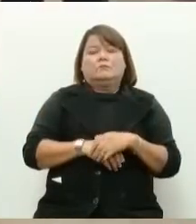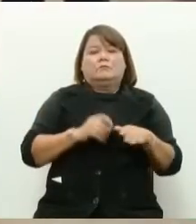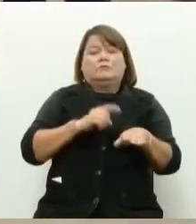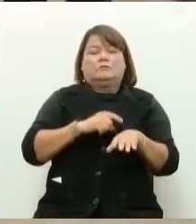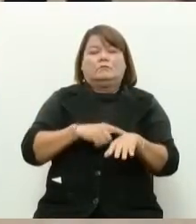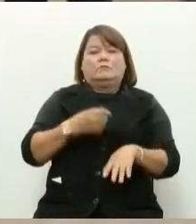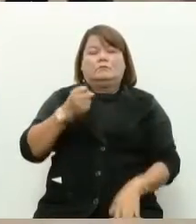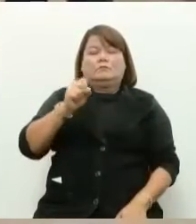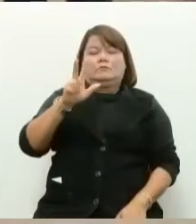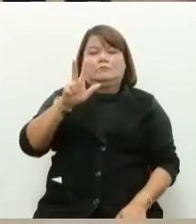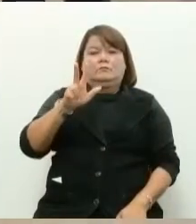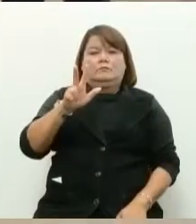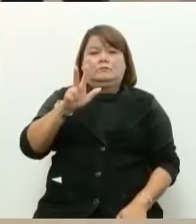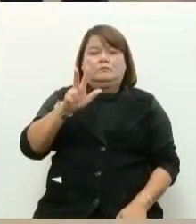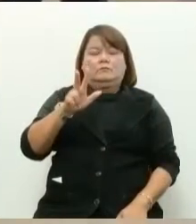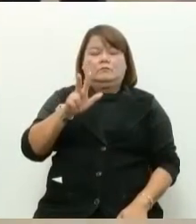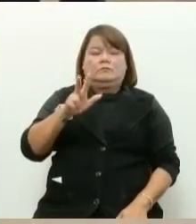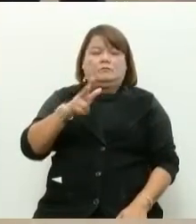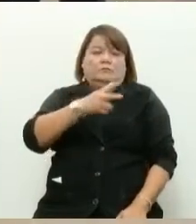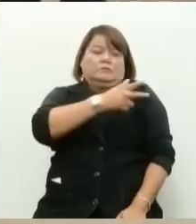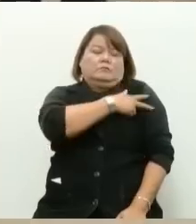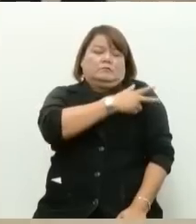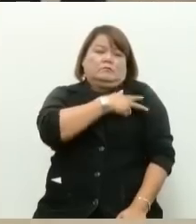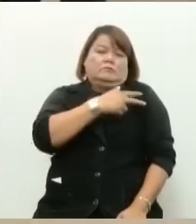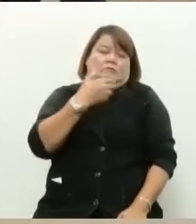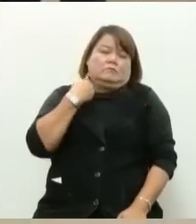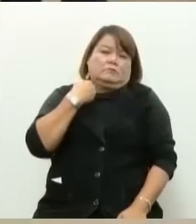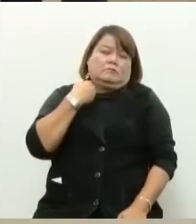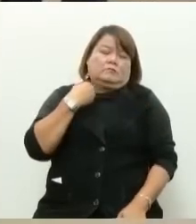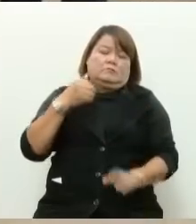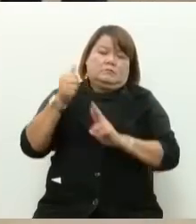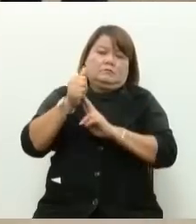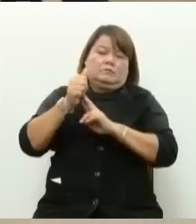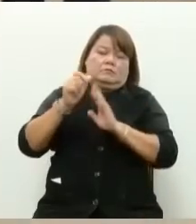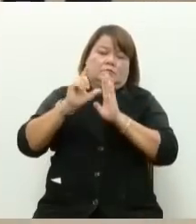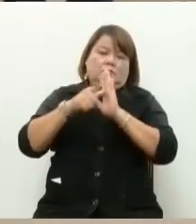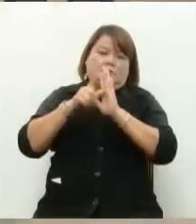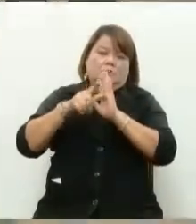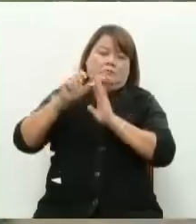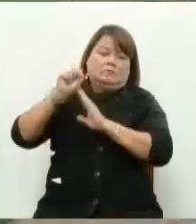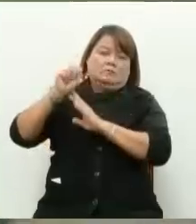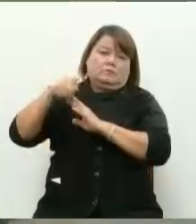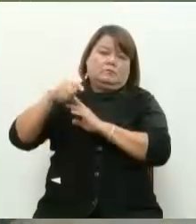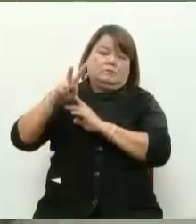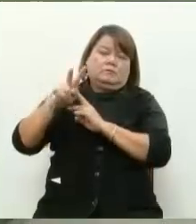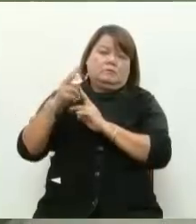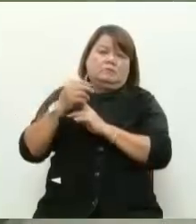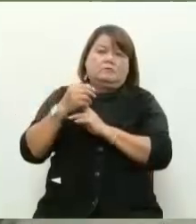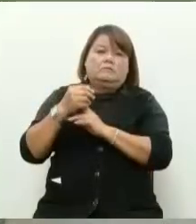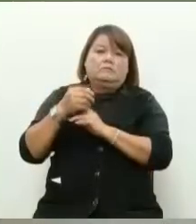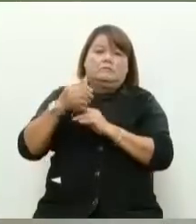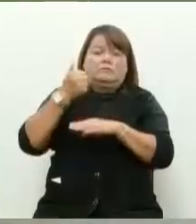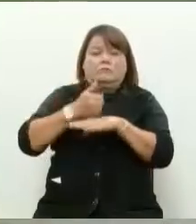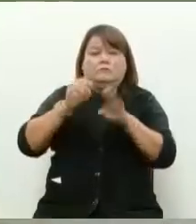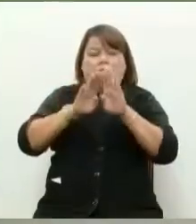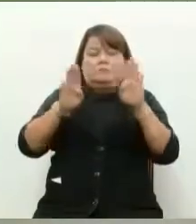13:00 น.ดร.พัฒนะพัฒนะทวีดลรองเลขาธิการคณะกรรมการการศึกษาขั้นพื้นฐานเป็นประธานเ